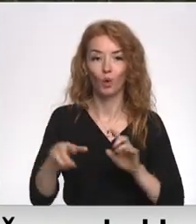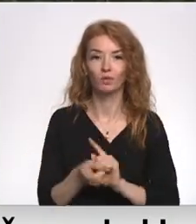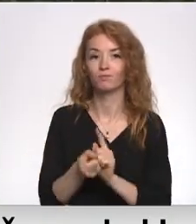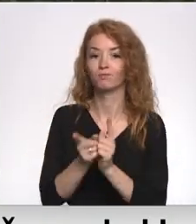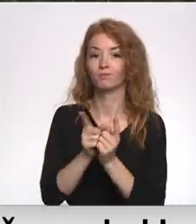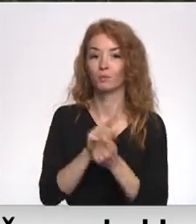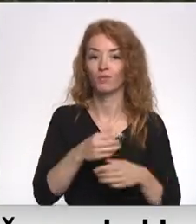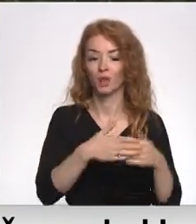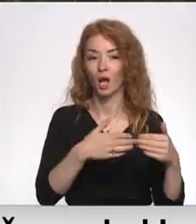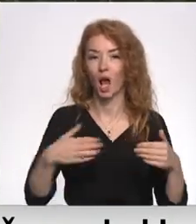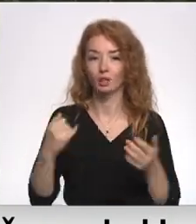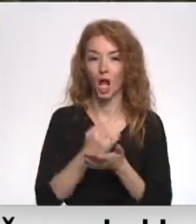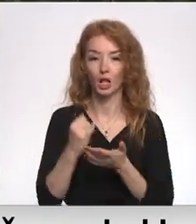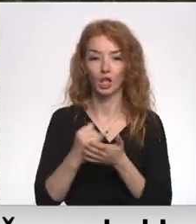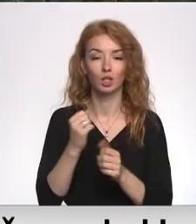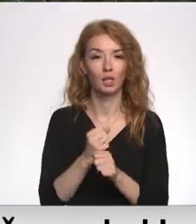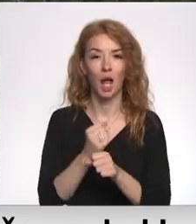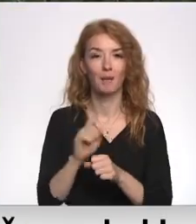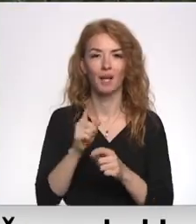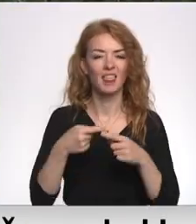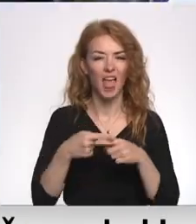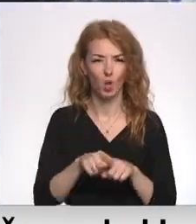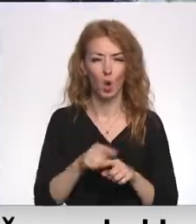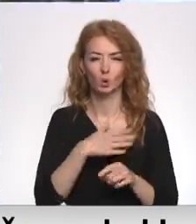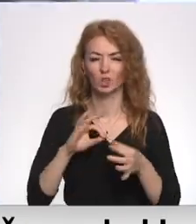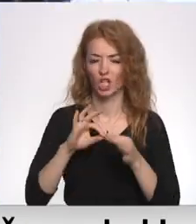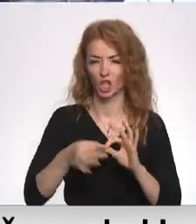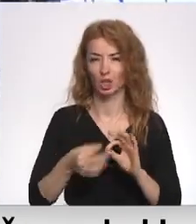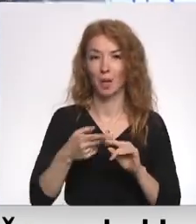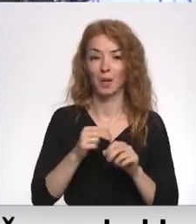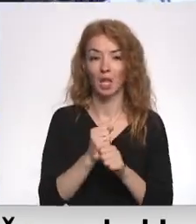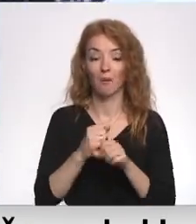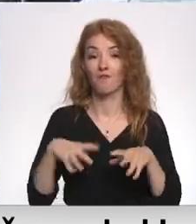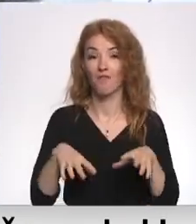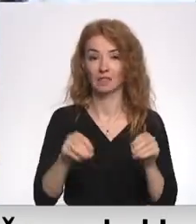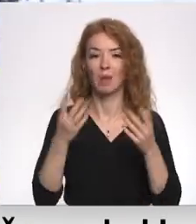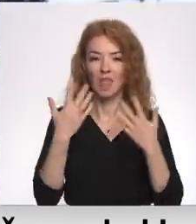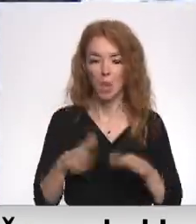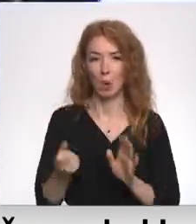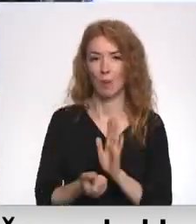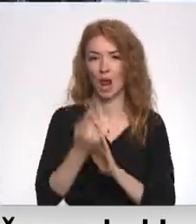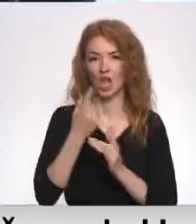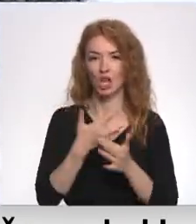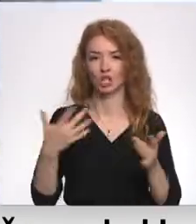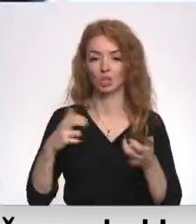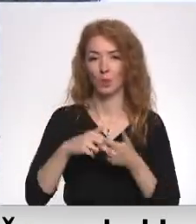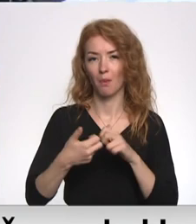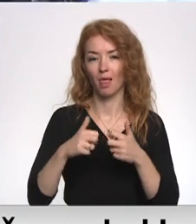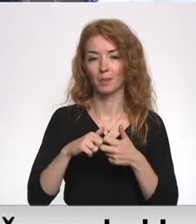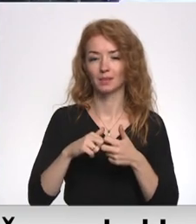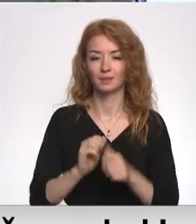process. Krasta attīrīšanas darbi ir tehnoloģiski sarežģīti, un darbu veicējiem jaunācies saskarties ar dažādiem